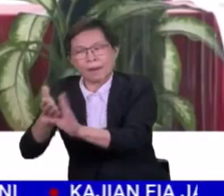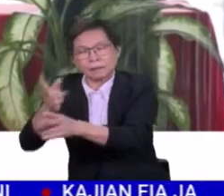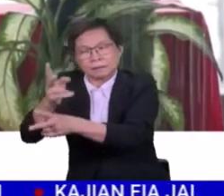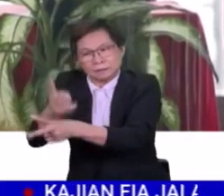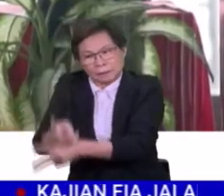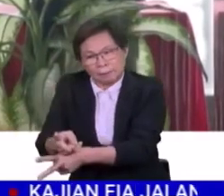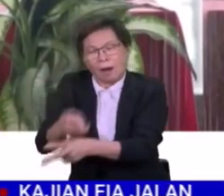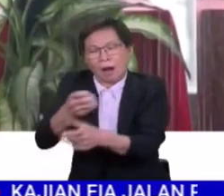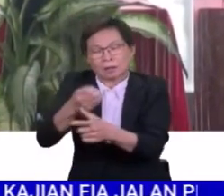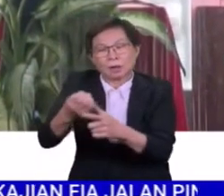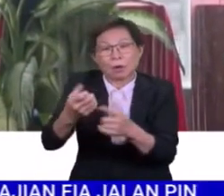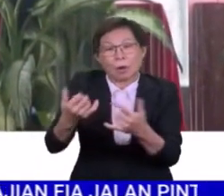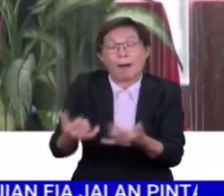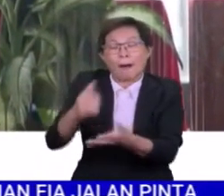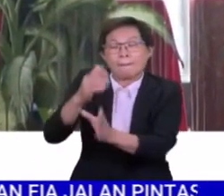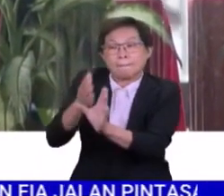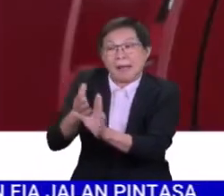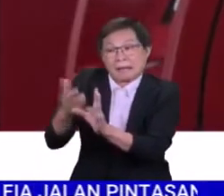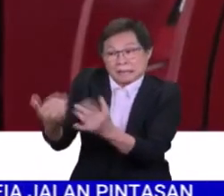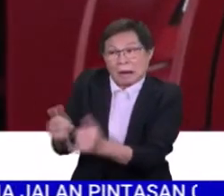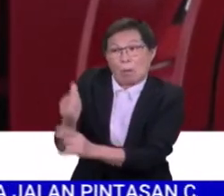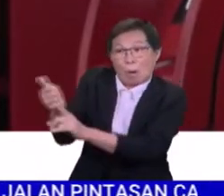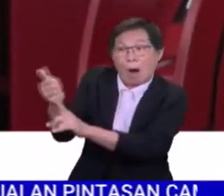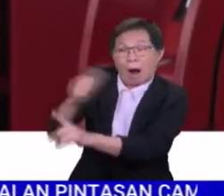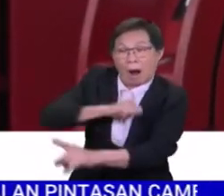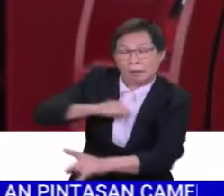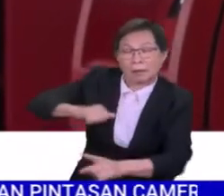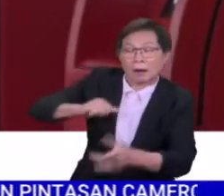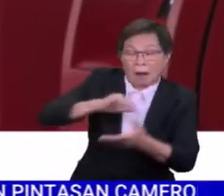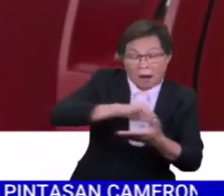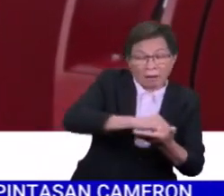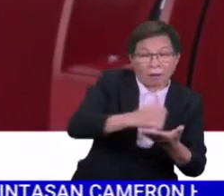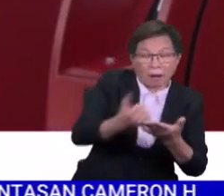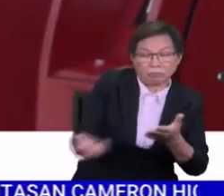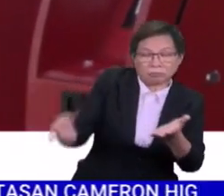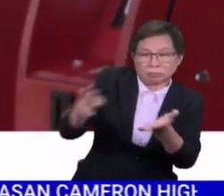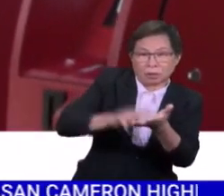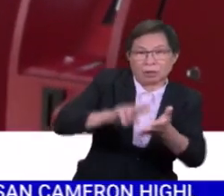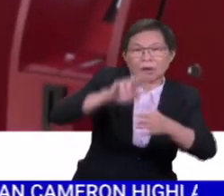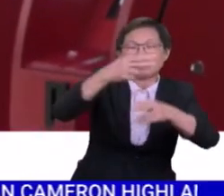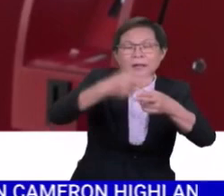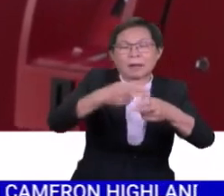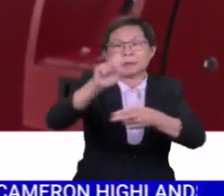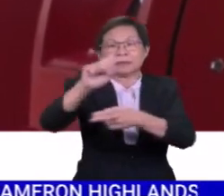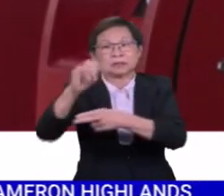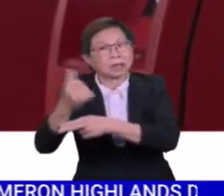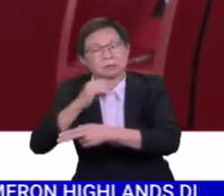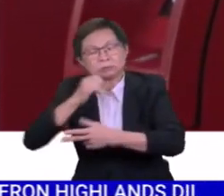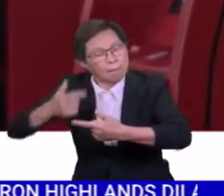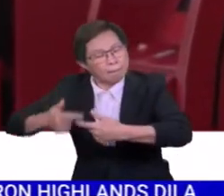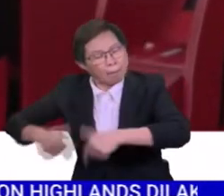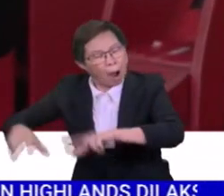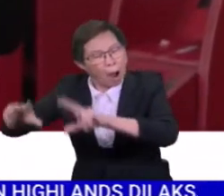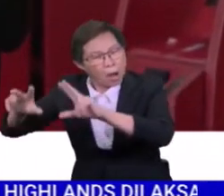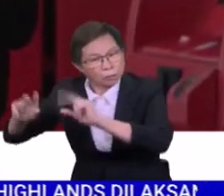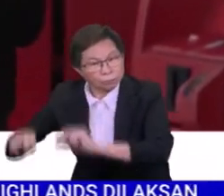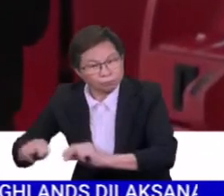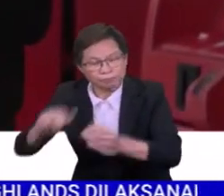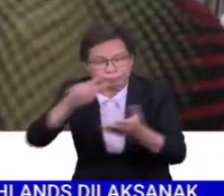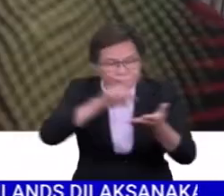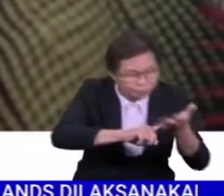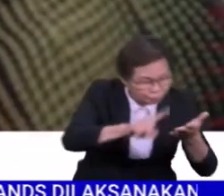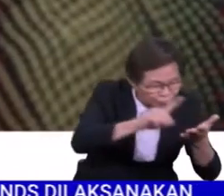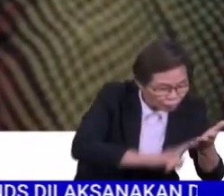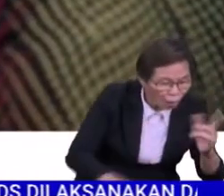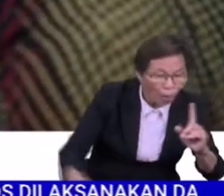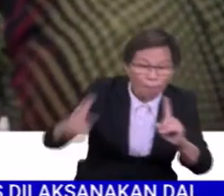simpanan atau semasa ahli atau bersama atau account yang didaftarkannya dibawah nama Syarikat tidak dibenarkan semakin